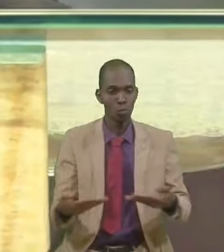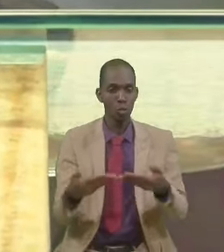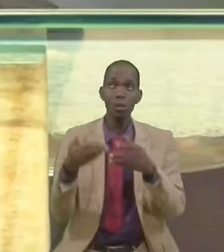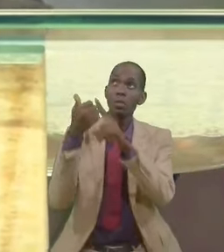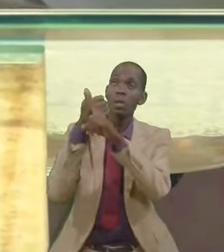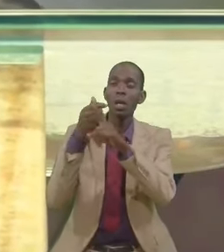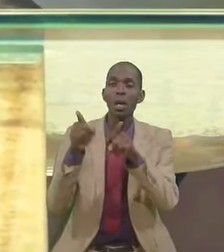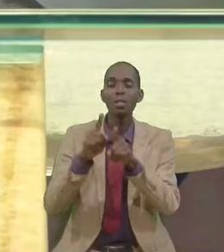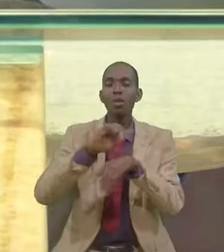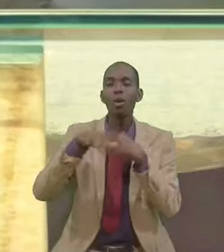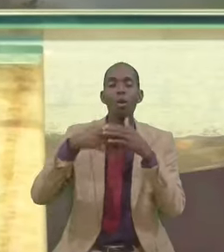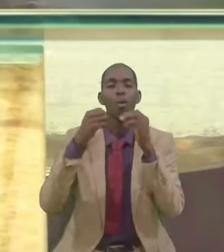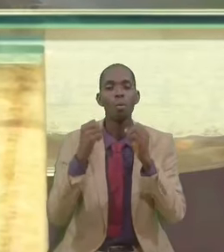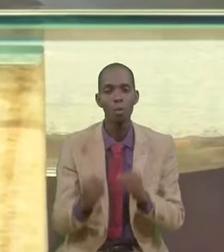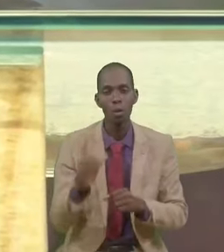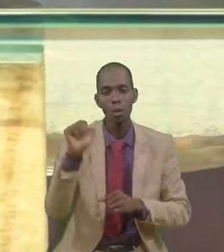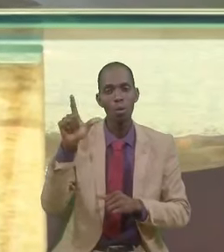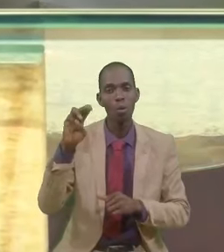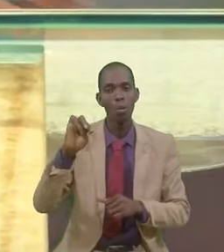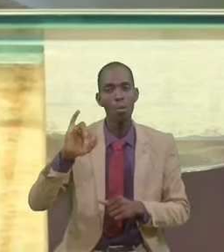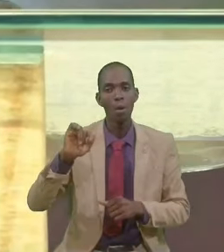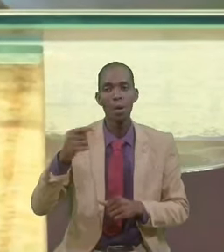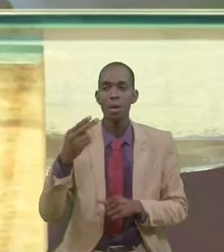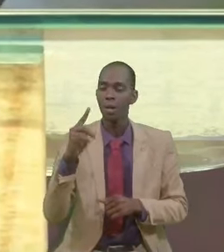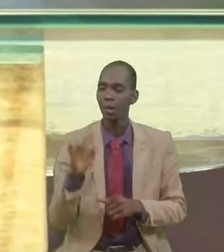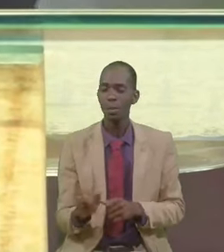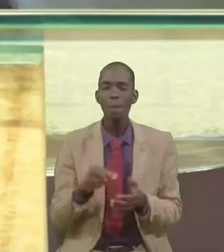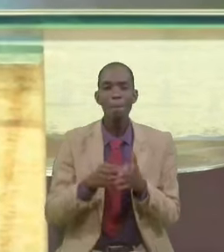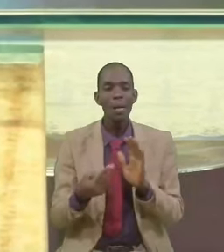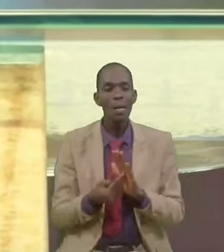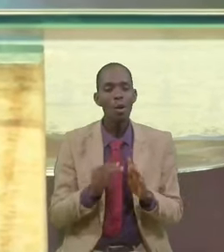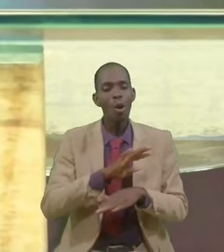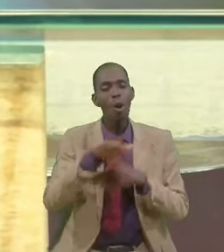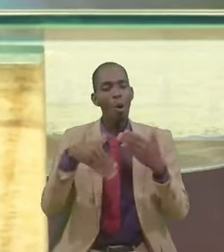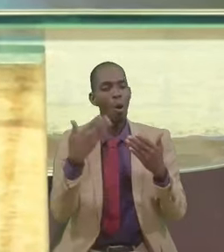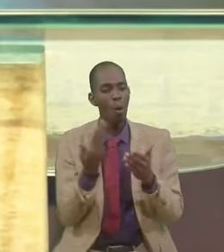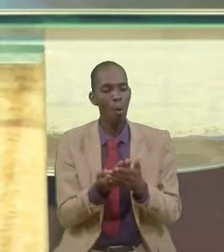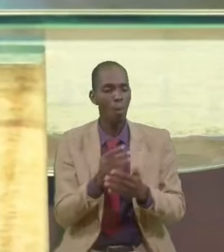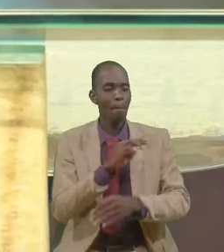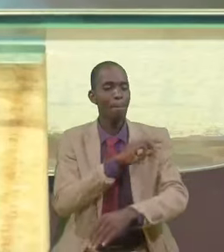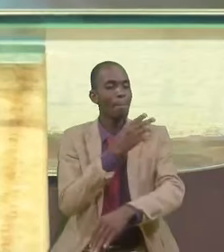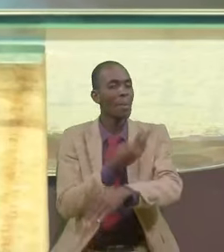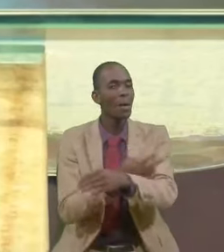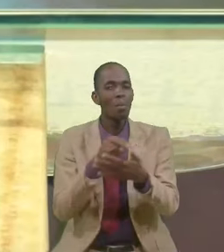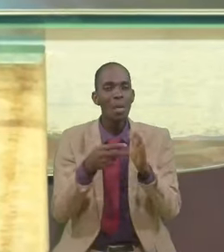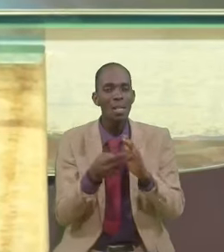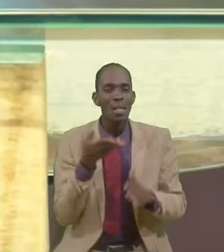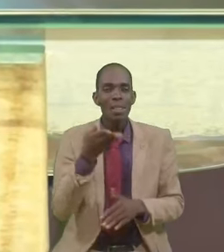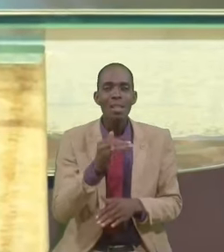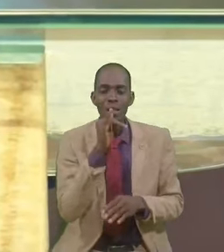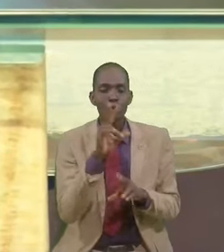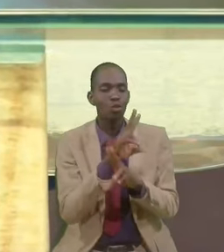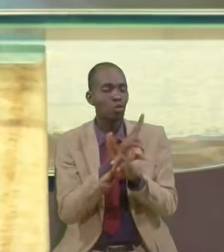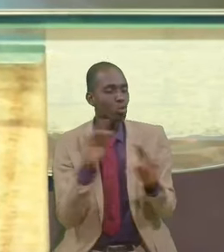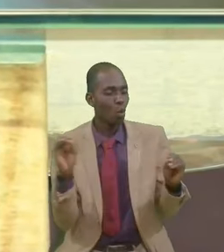Tout-Puissant. Cela veut dire qu'il n'y a pas de borne à sa force. Quand on dit que le Tout-Puissant, ça veut dire qu'il n'y a pas de